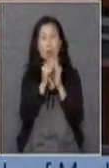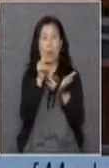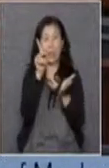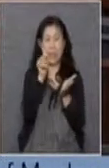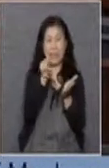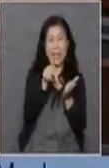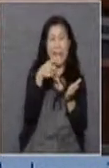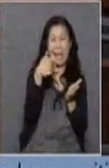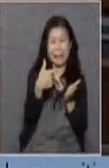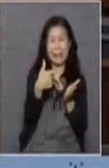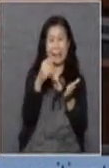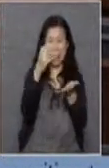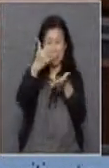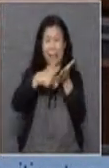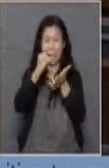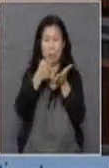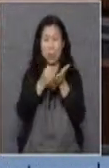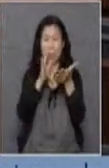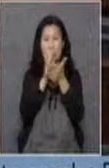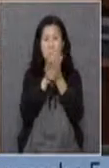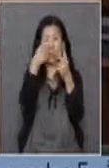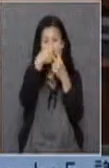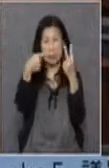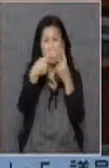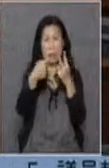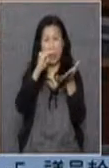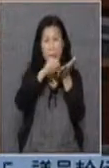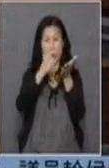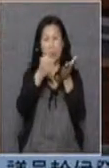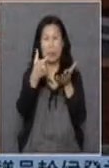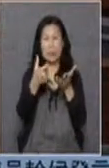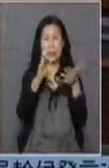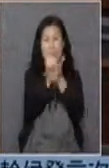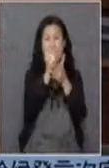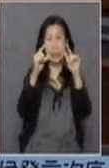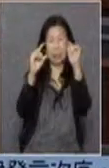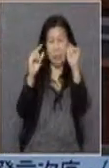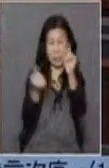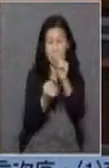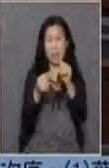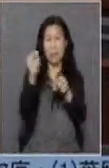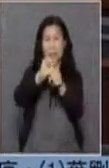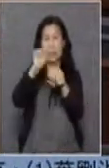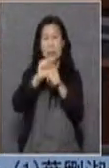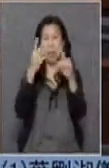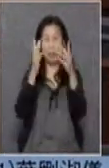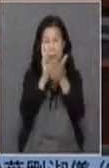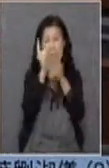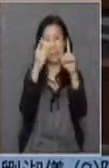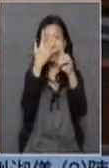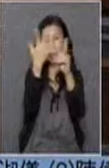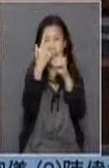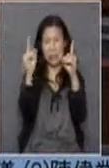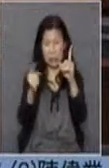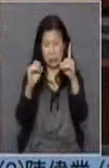期去到20年，免稅額呢就由每年10萬增到15萬，推行低息